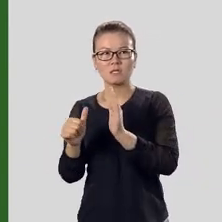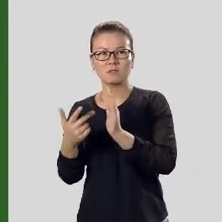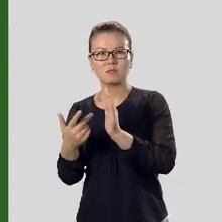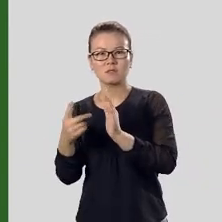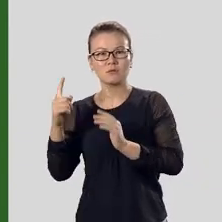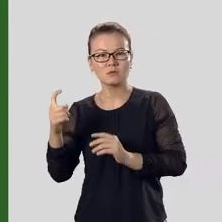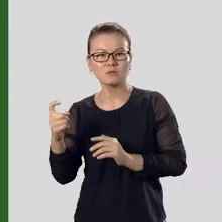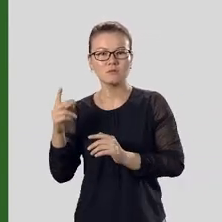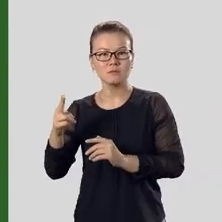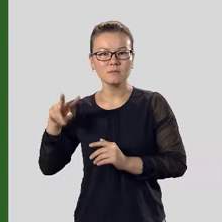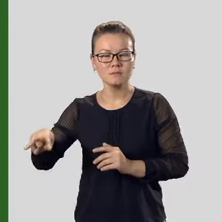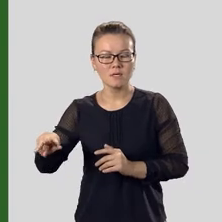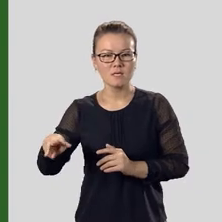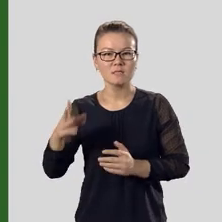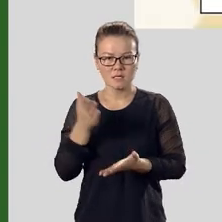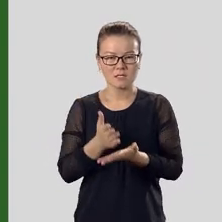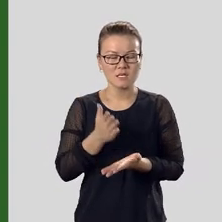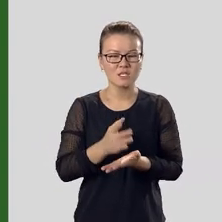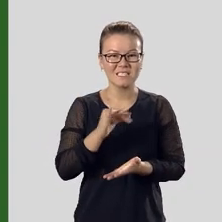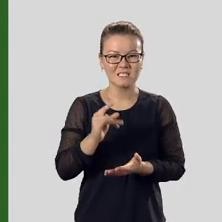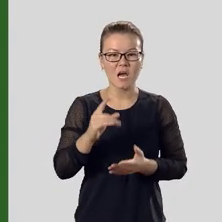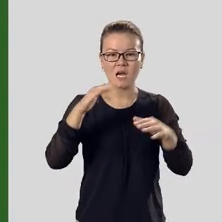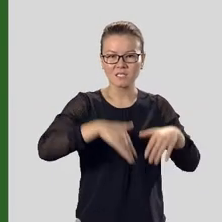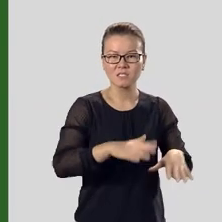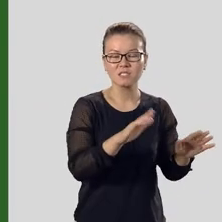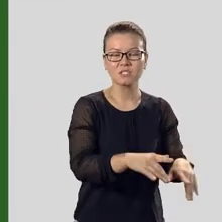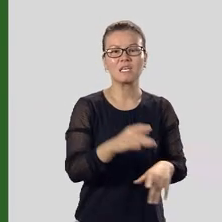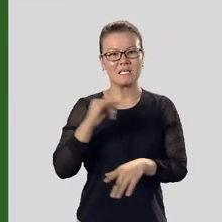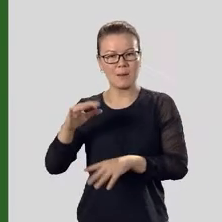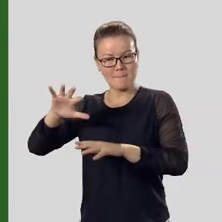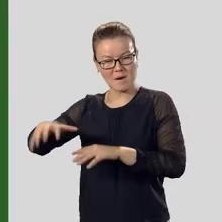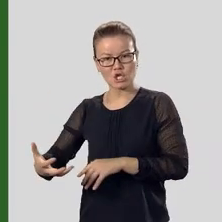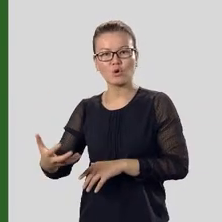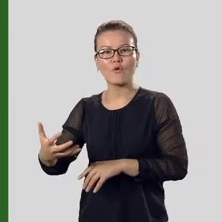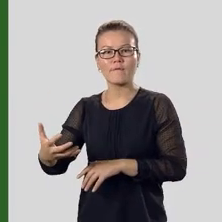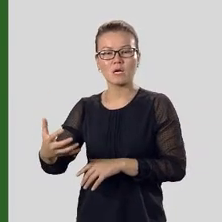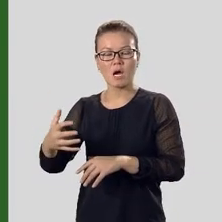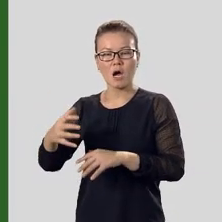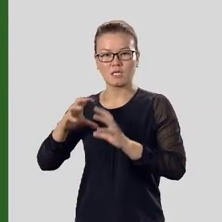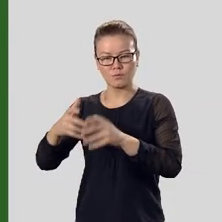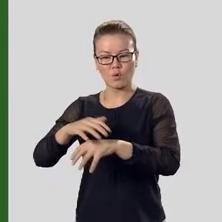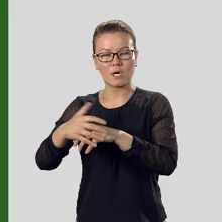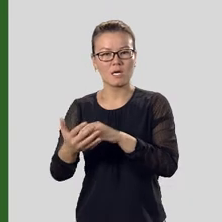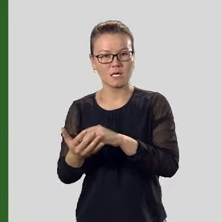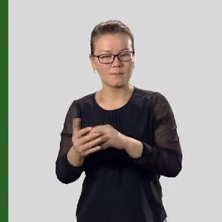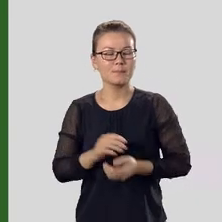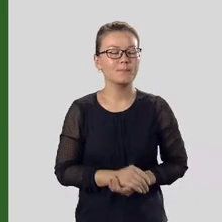километров, состоящие из океанической и материковой земной коры.